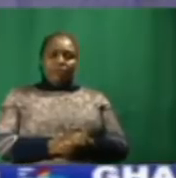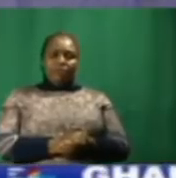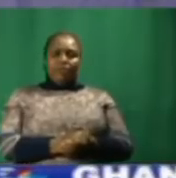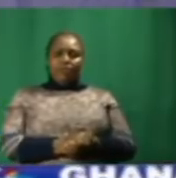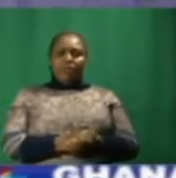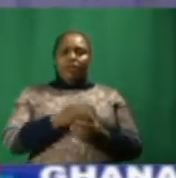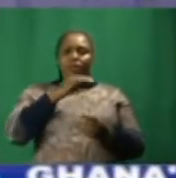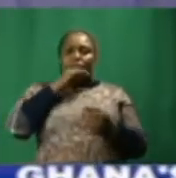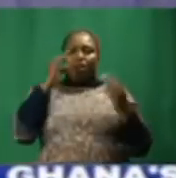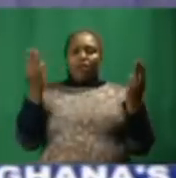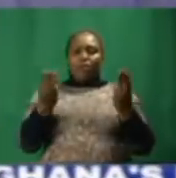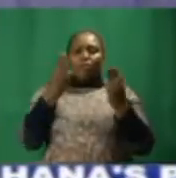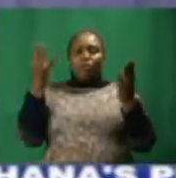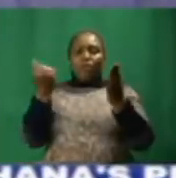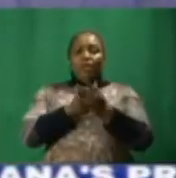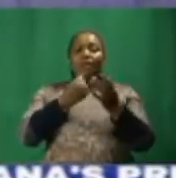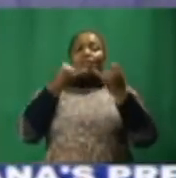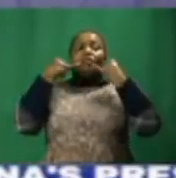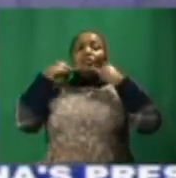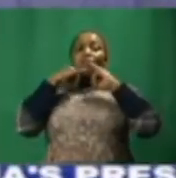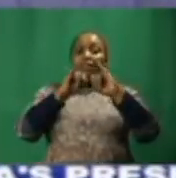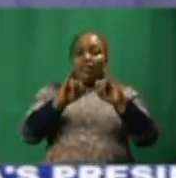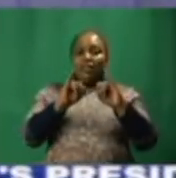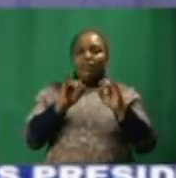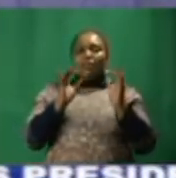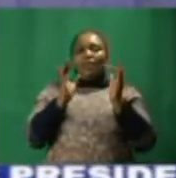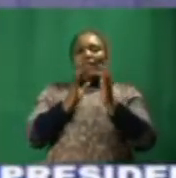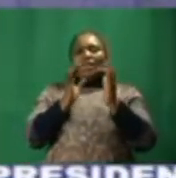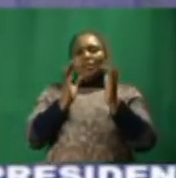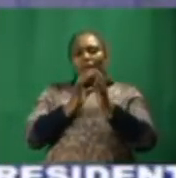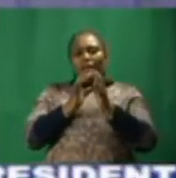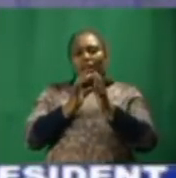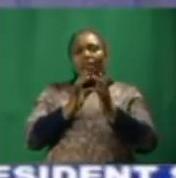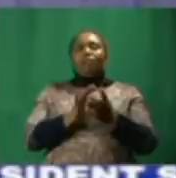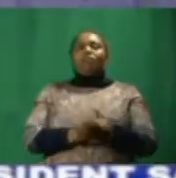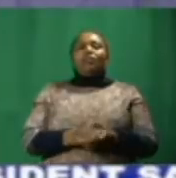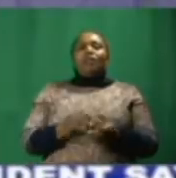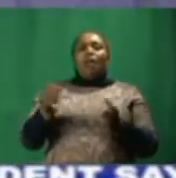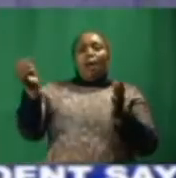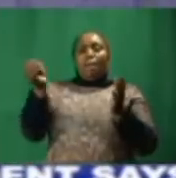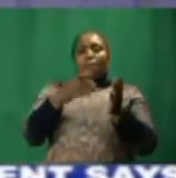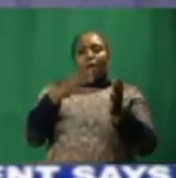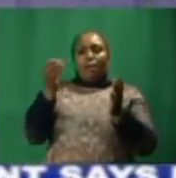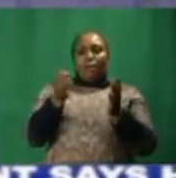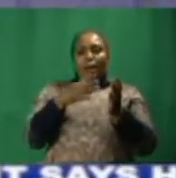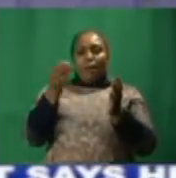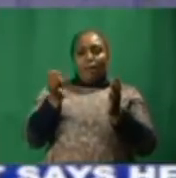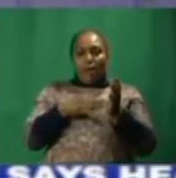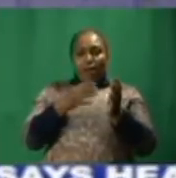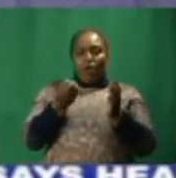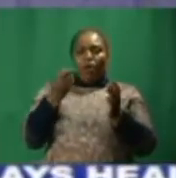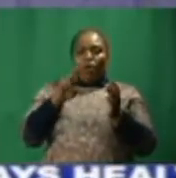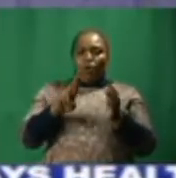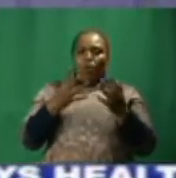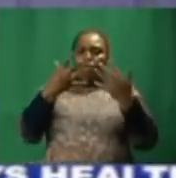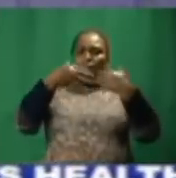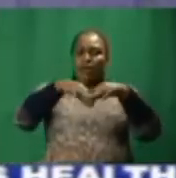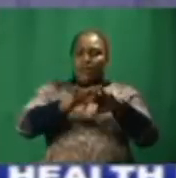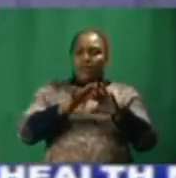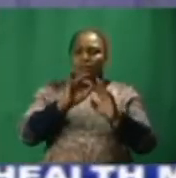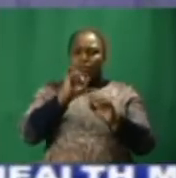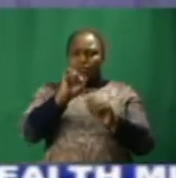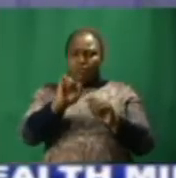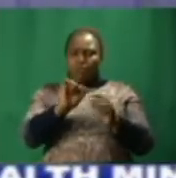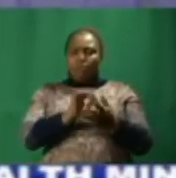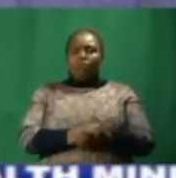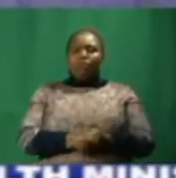sithole imilayedo kungaba ngema email messages langenako etincingweni tabo noma mhlawumbe kubongcondo mshini babo